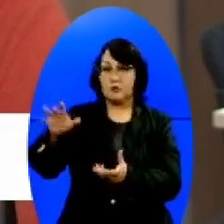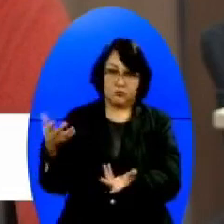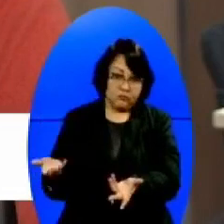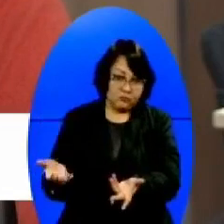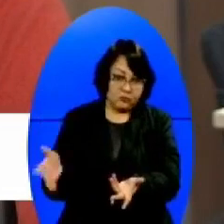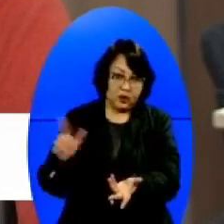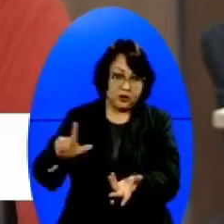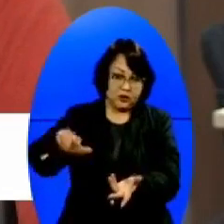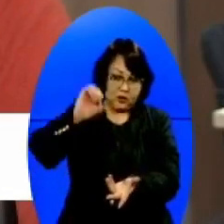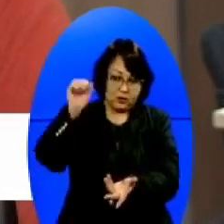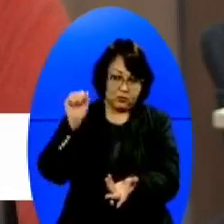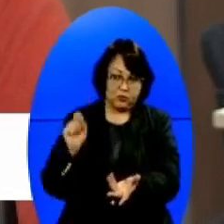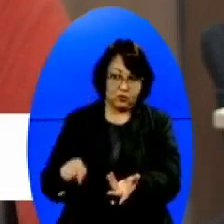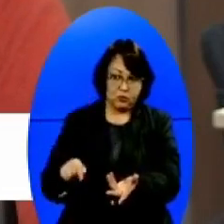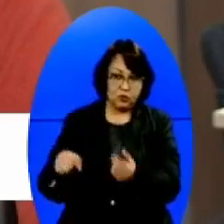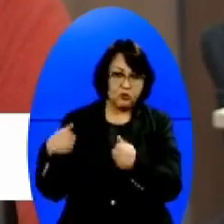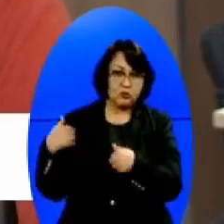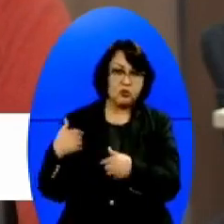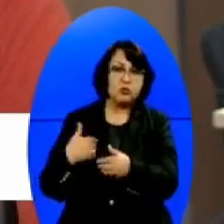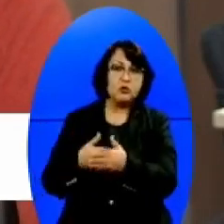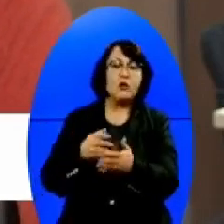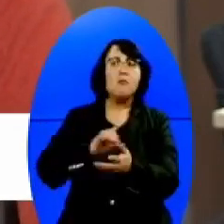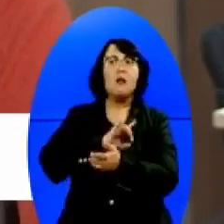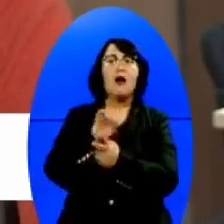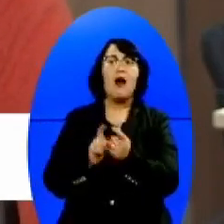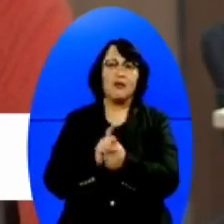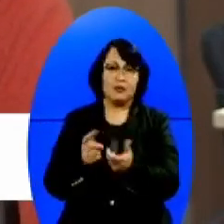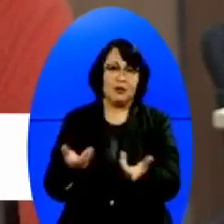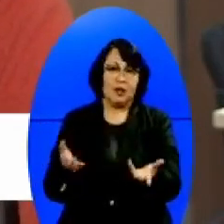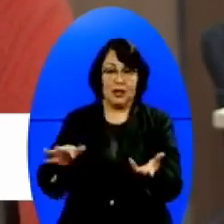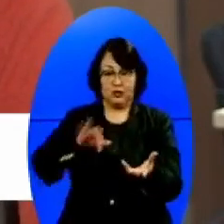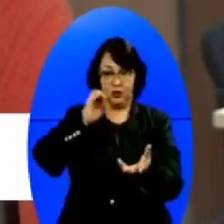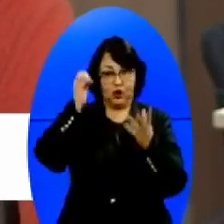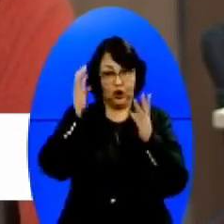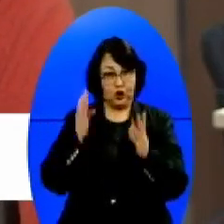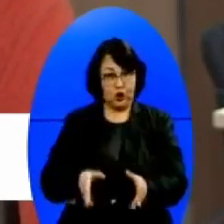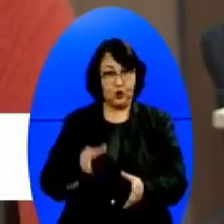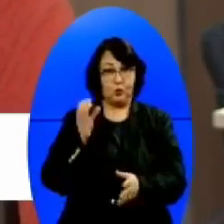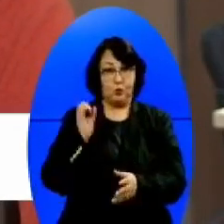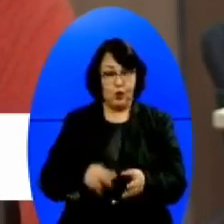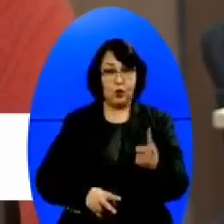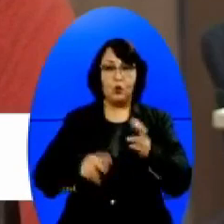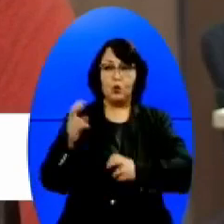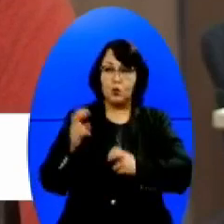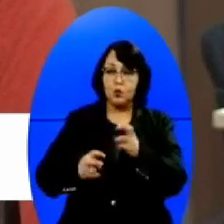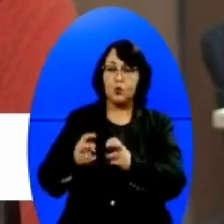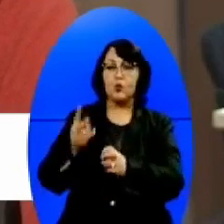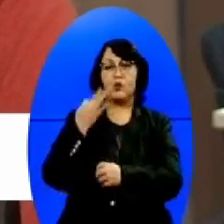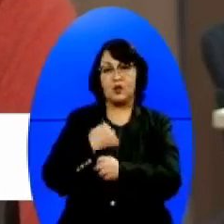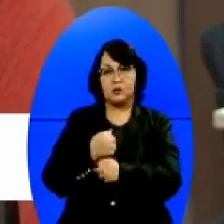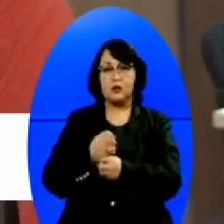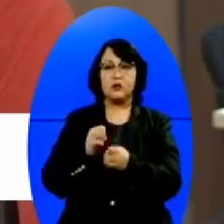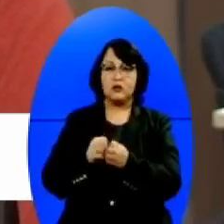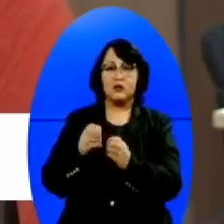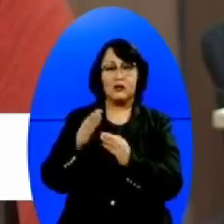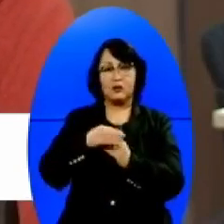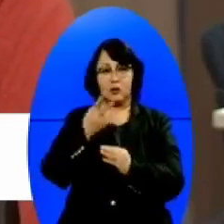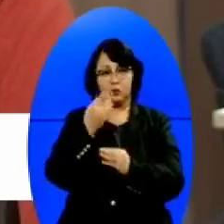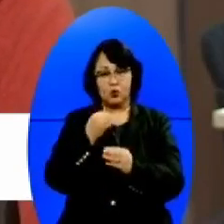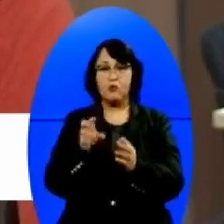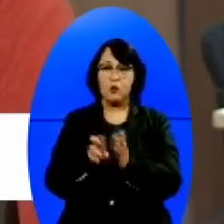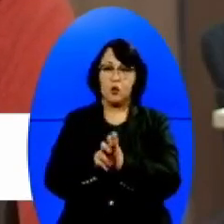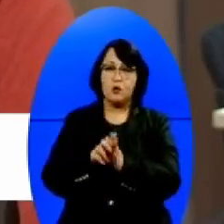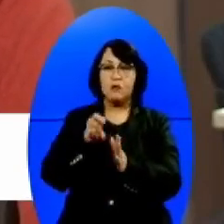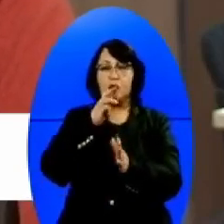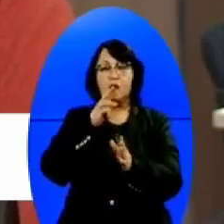одоо болтол маргаантай байгаа. Энэ асуудал шийдэгдэж, тэр цэг байгууллагын үйлдвэрүүд нь тогтвортойгоор үйл ажиллагаа явуулдан тэгжээж мэдээллийг түгээж